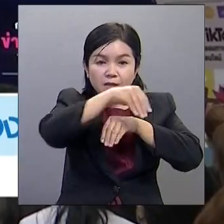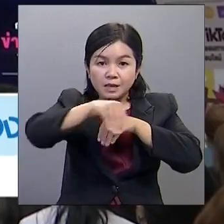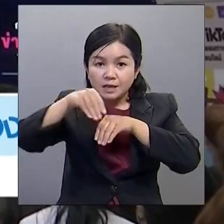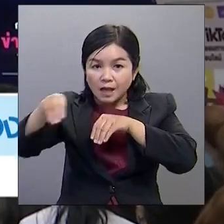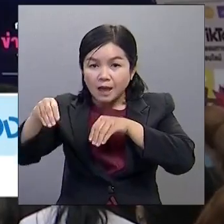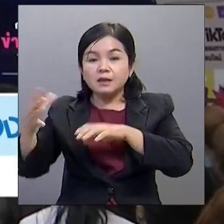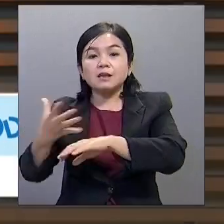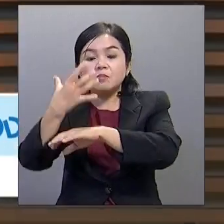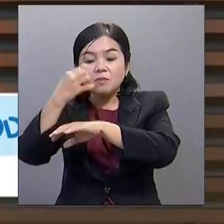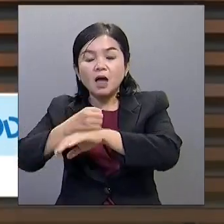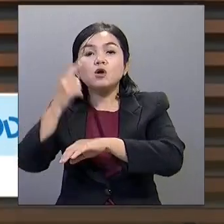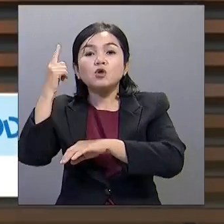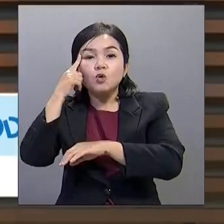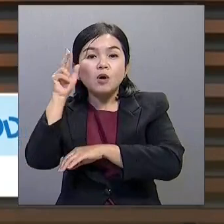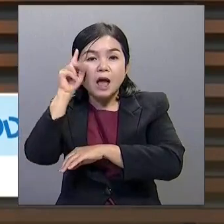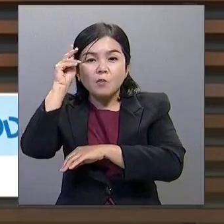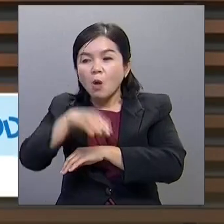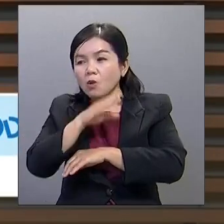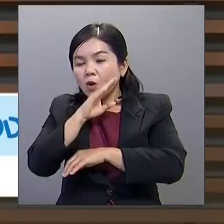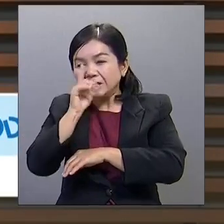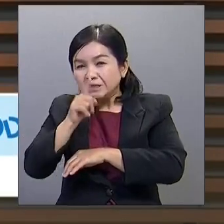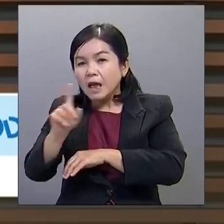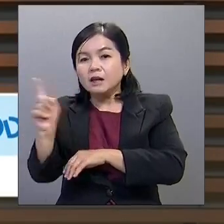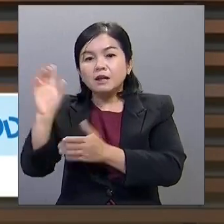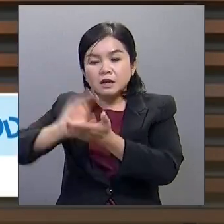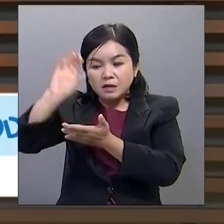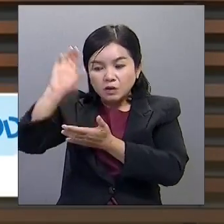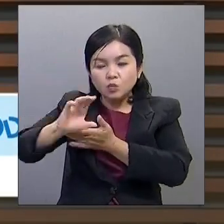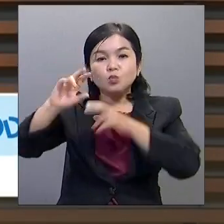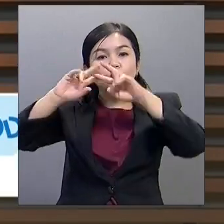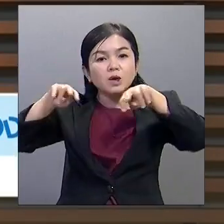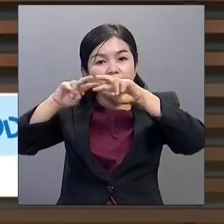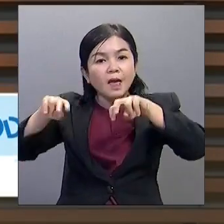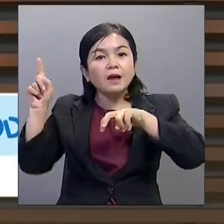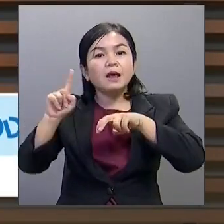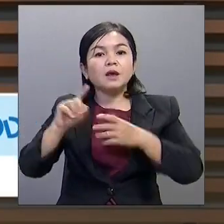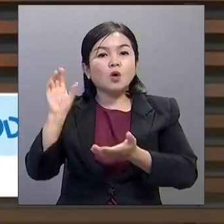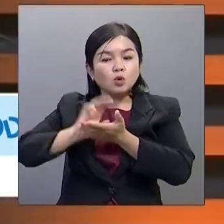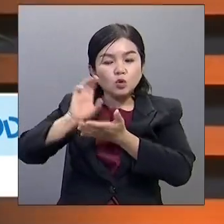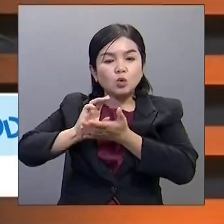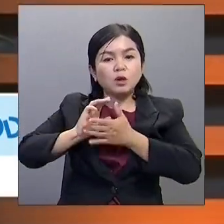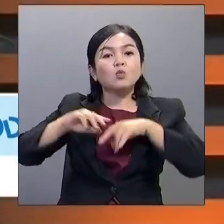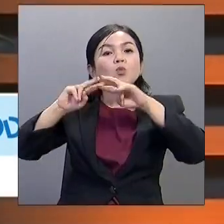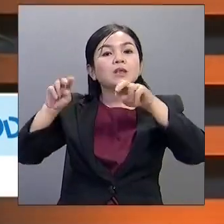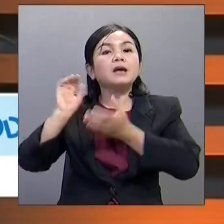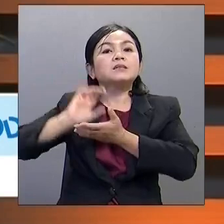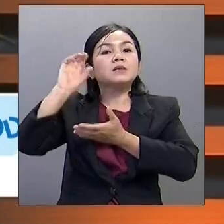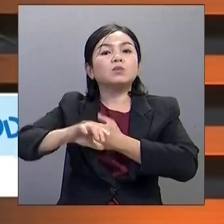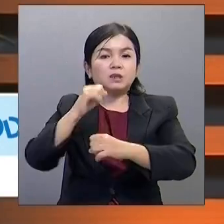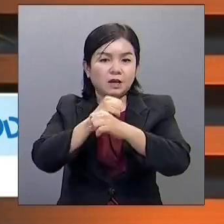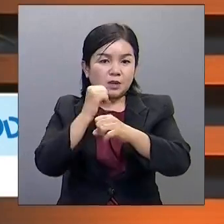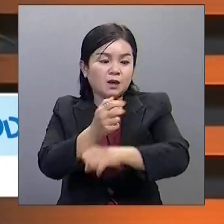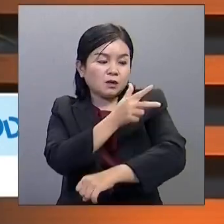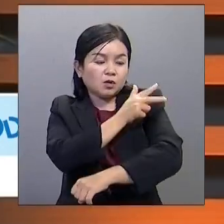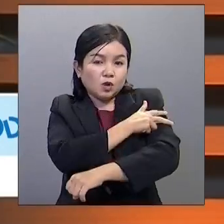ทางการเมืองรู้เท่าทันข่าวปลอมโดยการสนับสนุนทุนวิจัยจากสำนักงานการวิจัยแห่งชาติหรือว่าวช.ในงานนี้มีดร.วิ